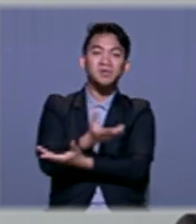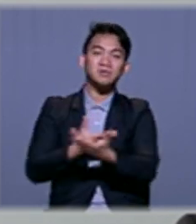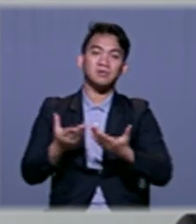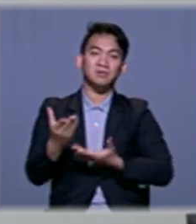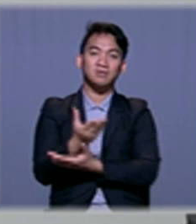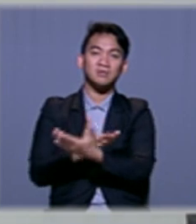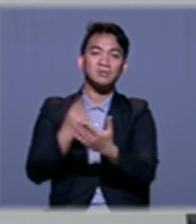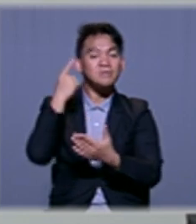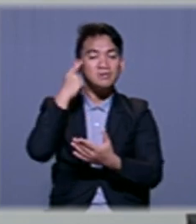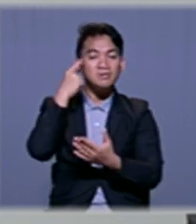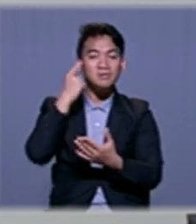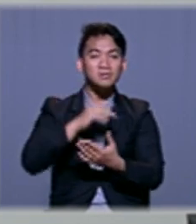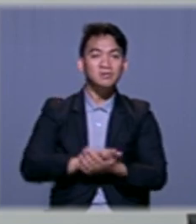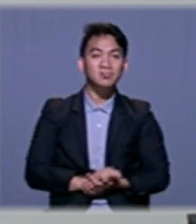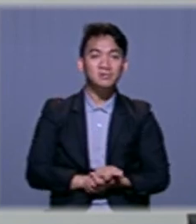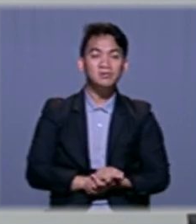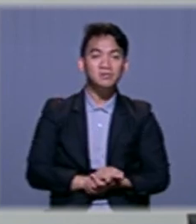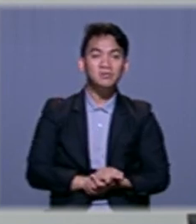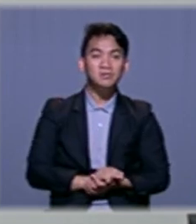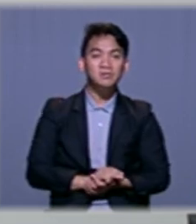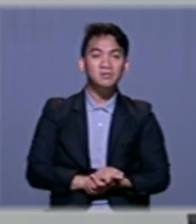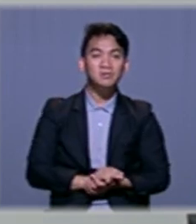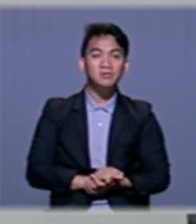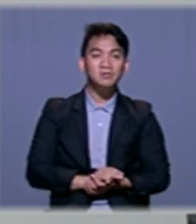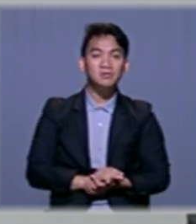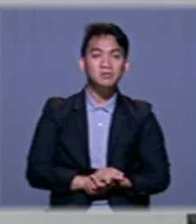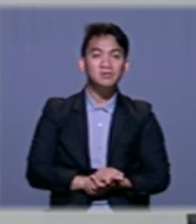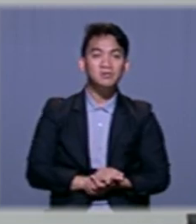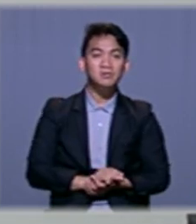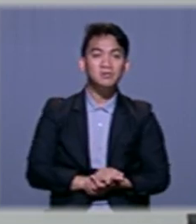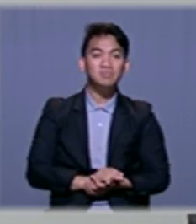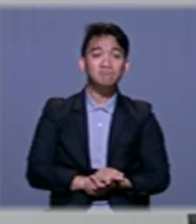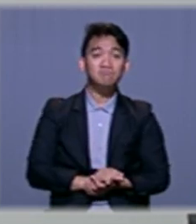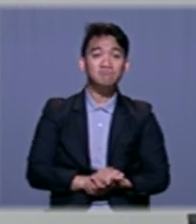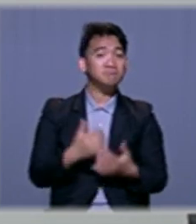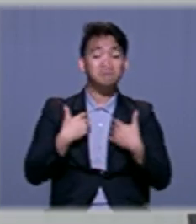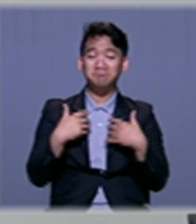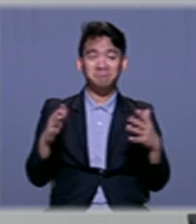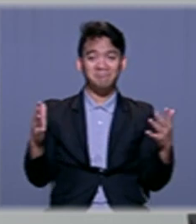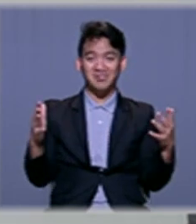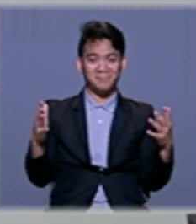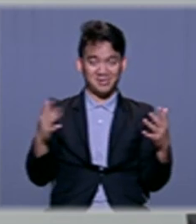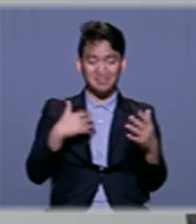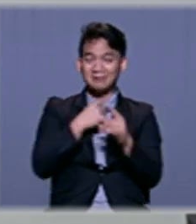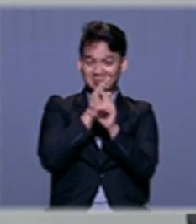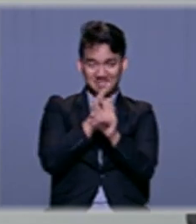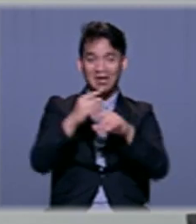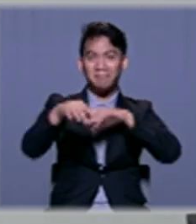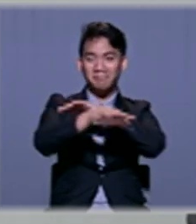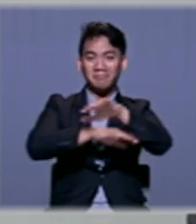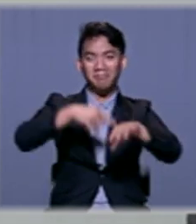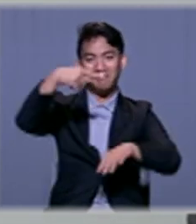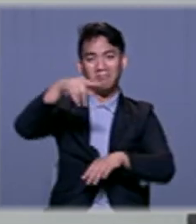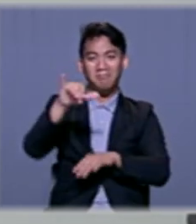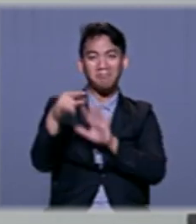ดี6ครับ มีการเข้ามาแทรกแซง นะครับไม่มีแล้วครับเราพิจารณาสำนวนตามพยานหลักฐานอยู่แล้วครับไม่มีครับ แล้วจะกำหนดระ